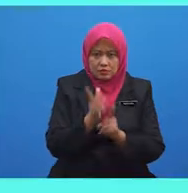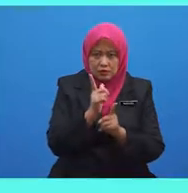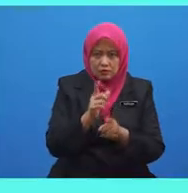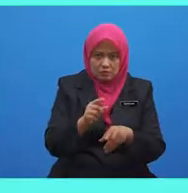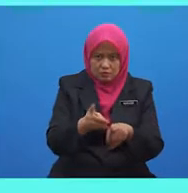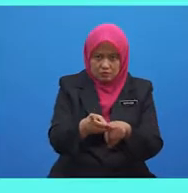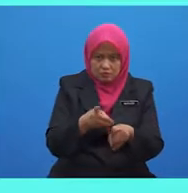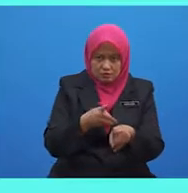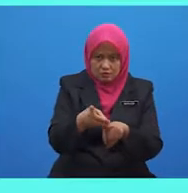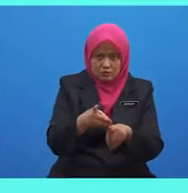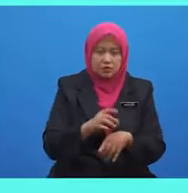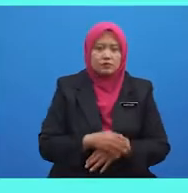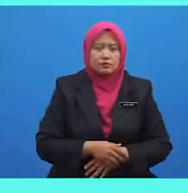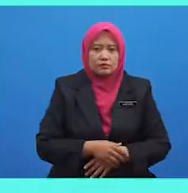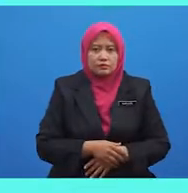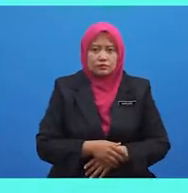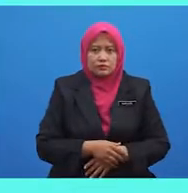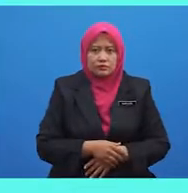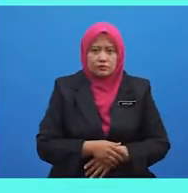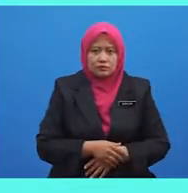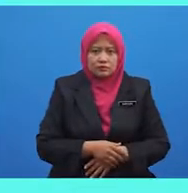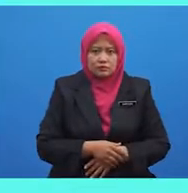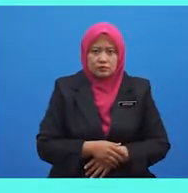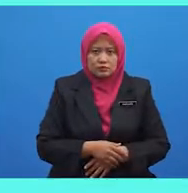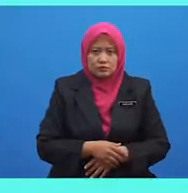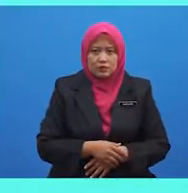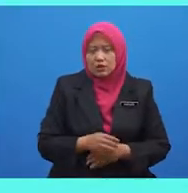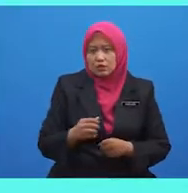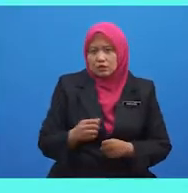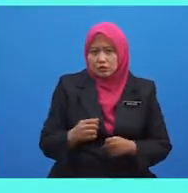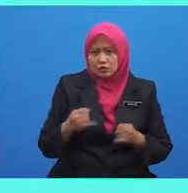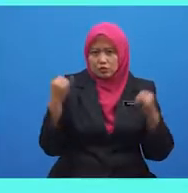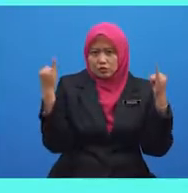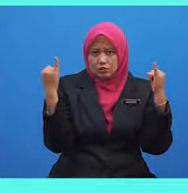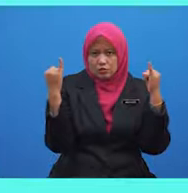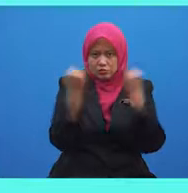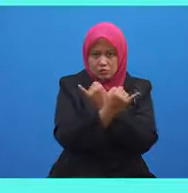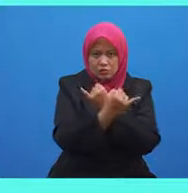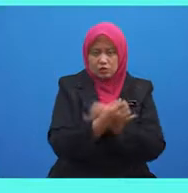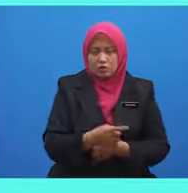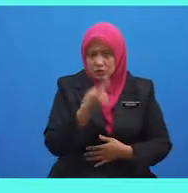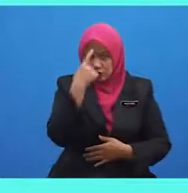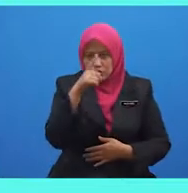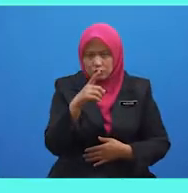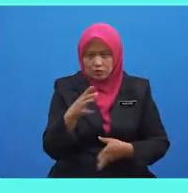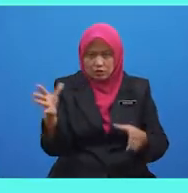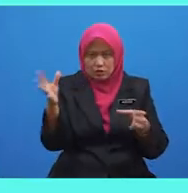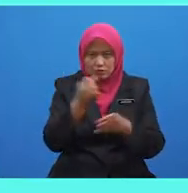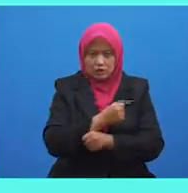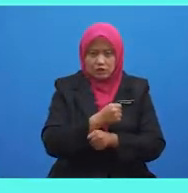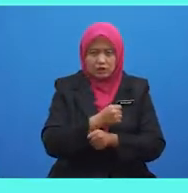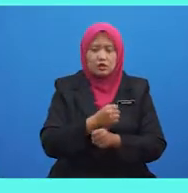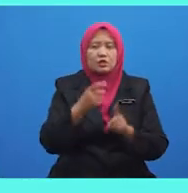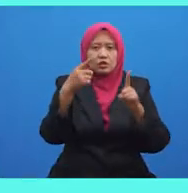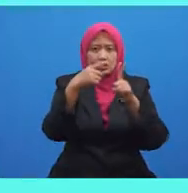pula tentang perjuangan mengembalikan kedaulatan negeri Melaka. Apakah yang dilakukan